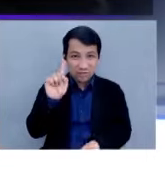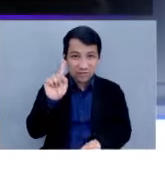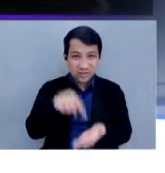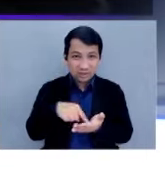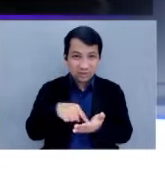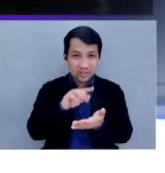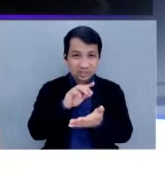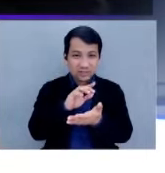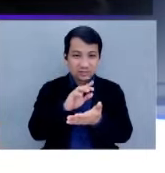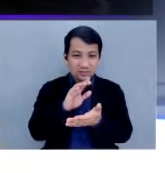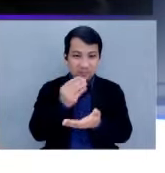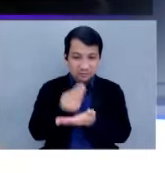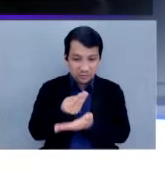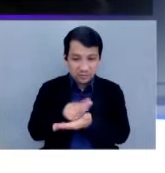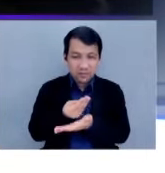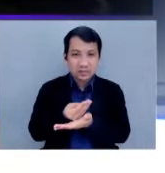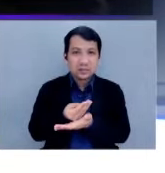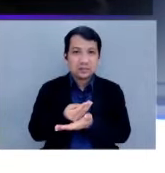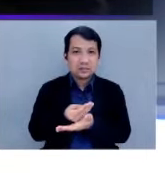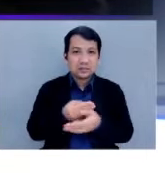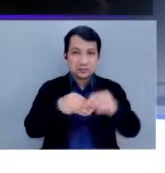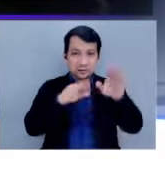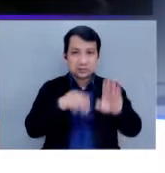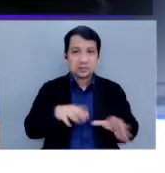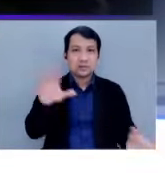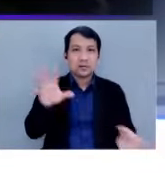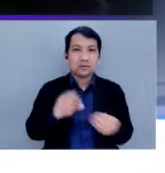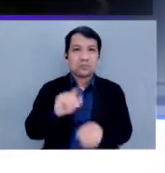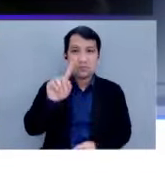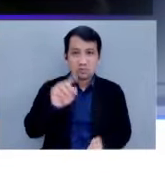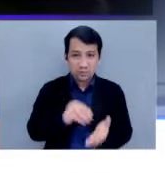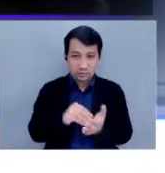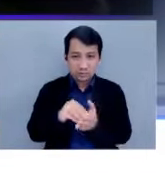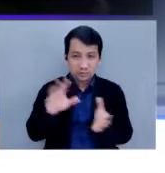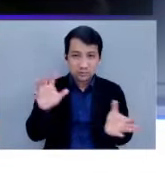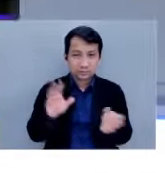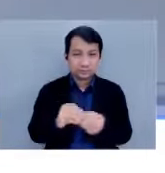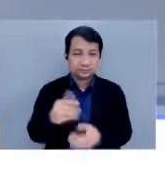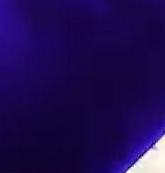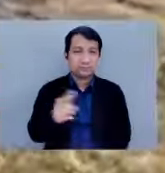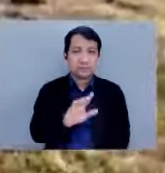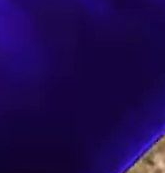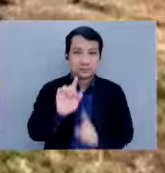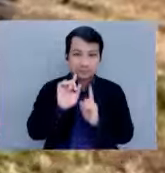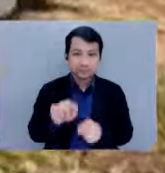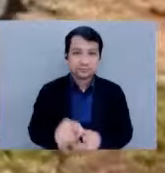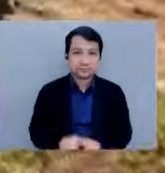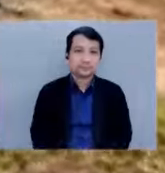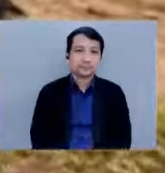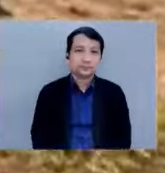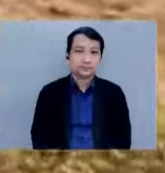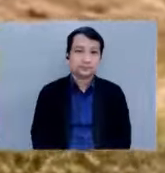papel. Ang perang nagamit umabot sa 1 milyon. Narito ang report.